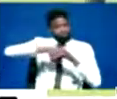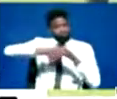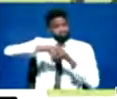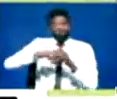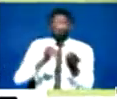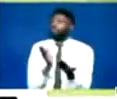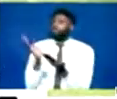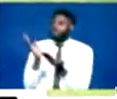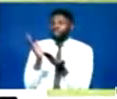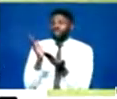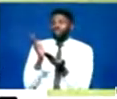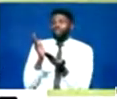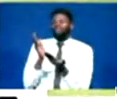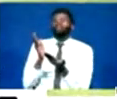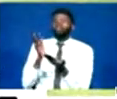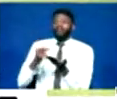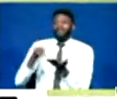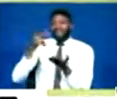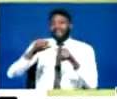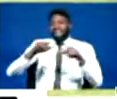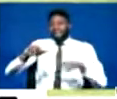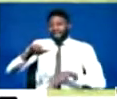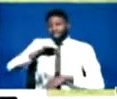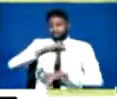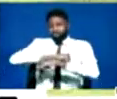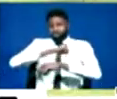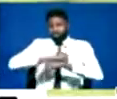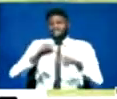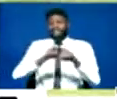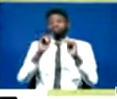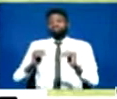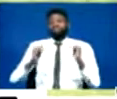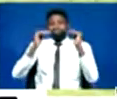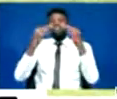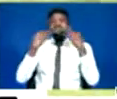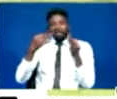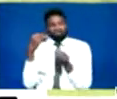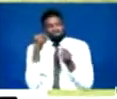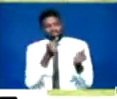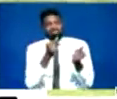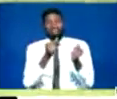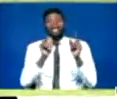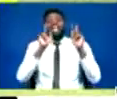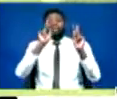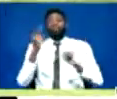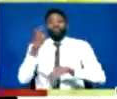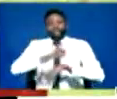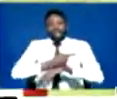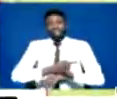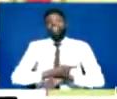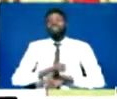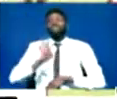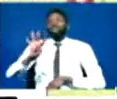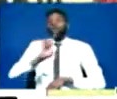ya Highland jijikatia tiketi kwenye fainali ya mashindano hayo baada ya kuwacharaza Kisumu Dei mabao 4-1 kwenye mikwaju